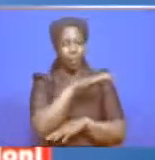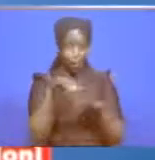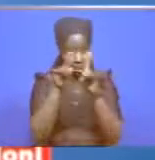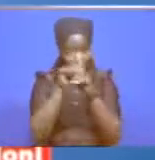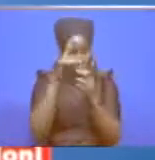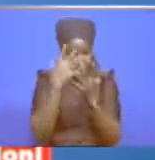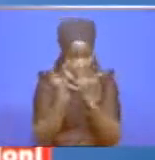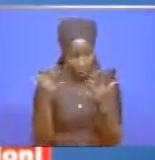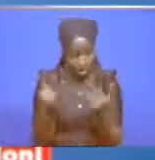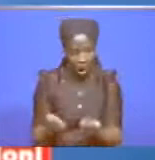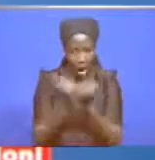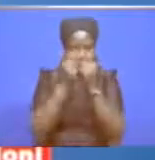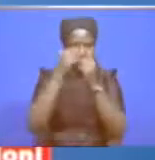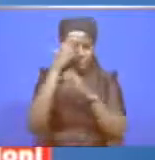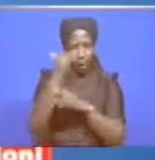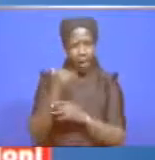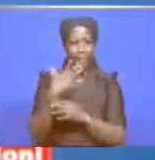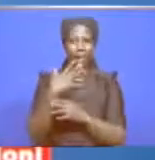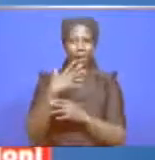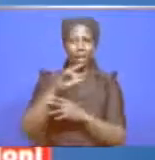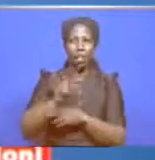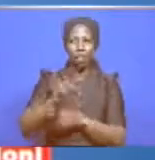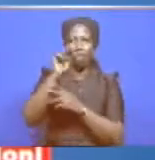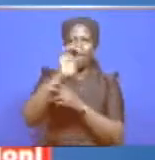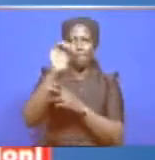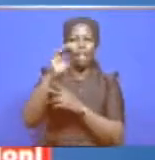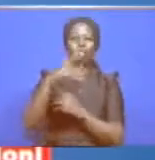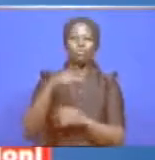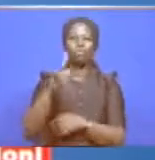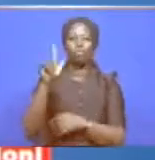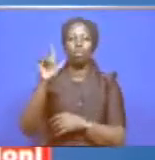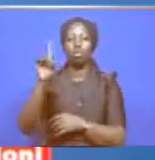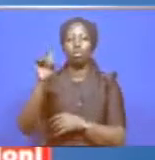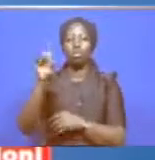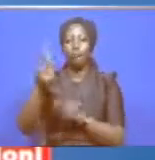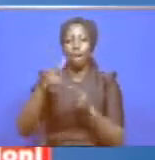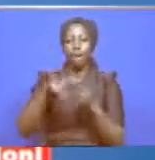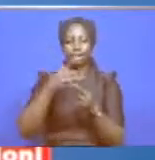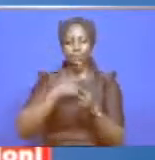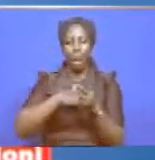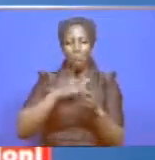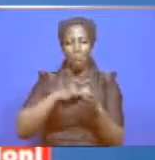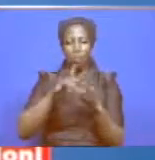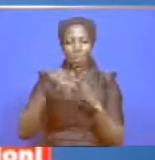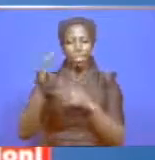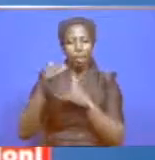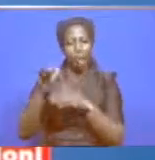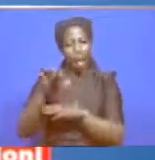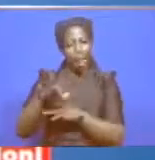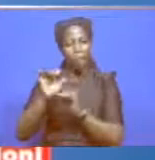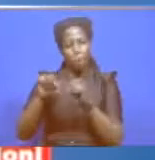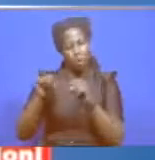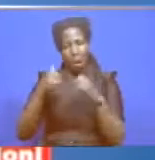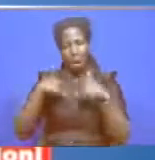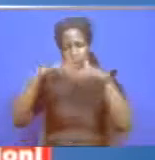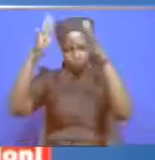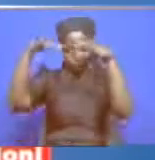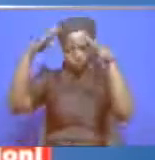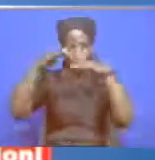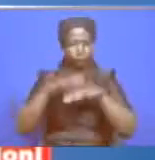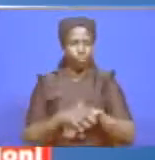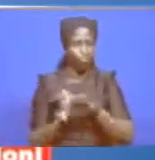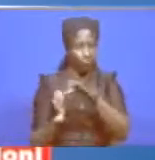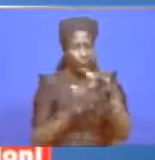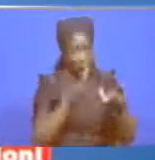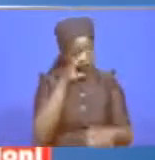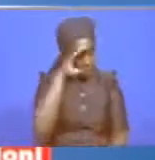sawia kaskazini mashariki mwa nchi, Lodwar, Samburu na viunga vyake. Tunaona kwamba huenda kukawa na mvua katika maeneo machache ukanda wa pwani,